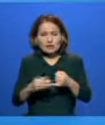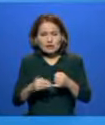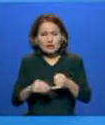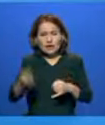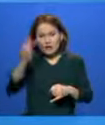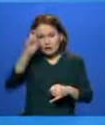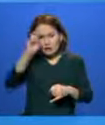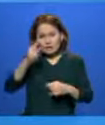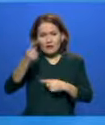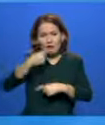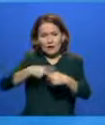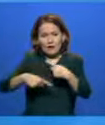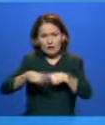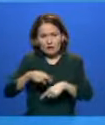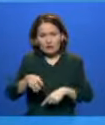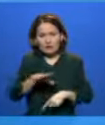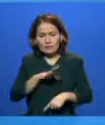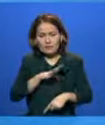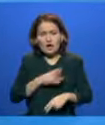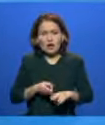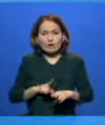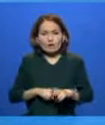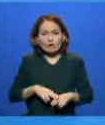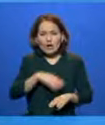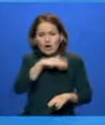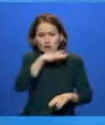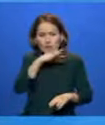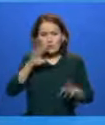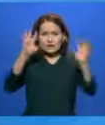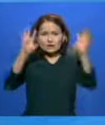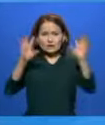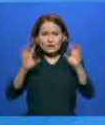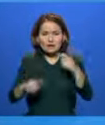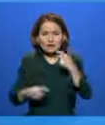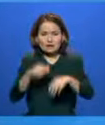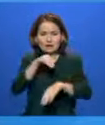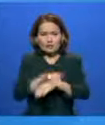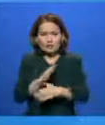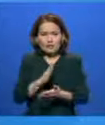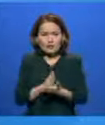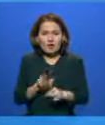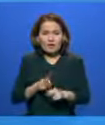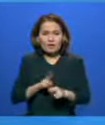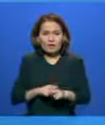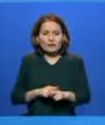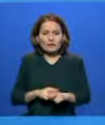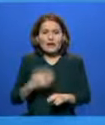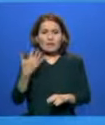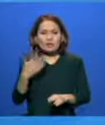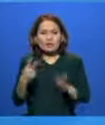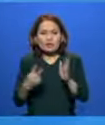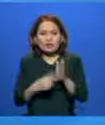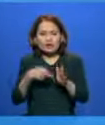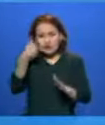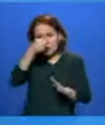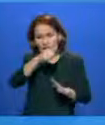Мысалы келтіретін болсақ, Санкт-Петербург көшесінде де бірнеше жер учаскесі 5-7 жылдан бері қолданылмай, бір жылдың ішінде